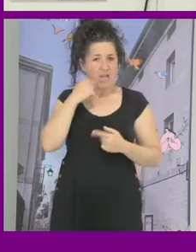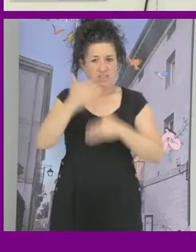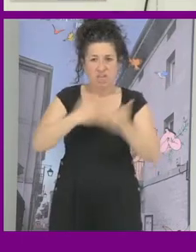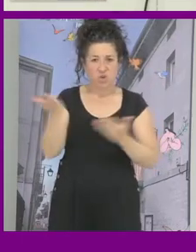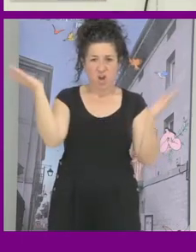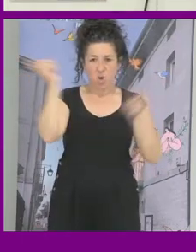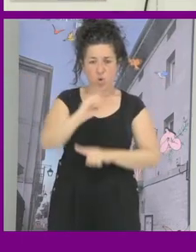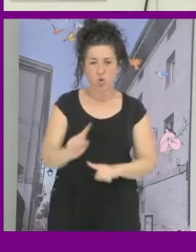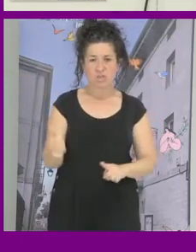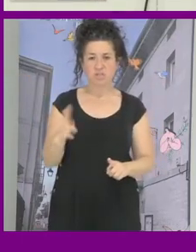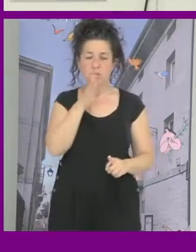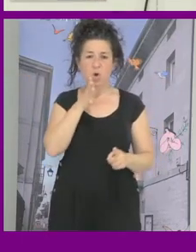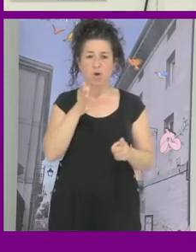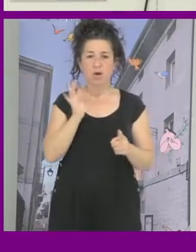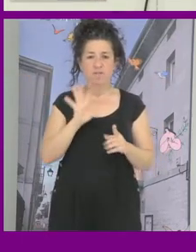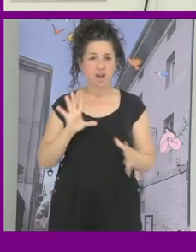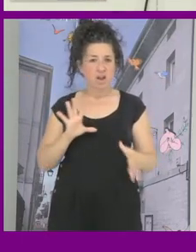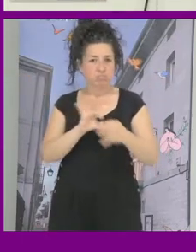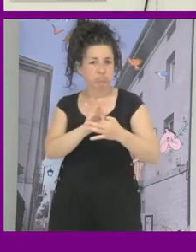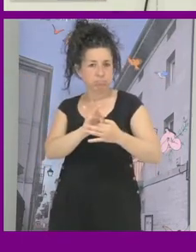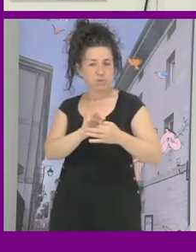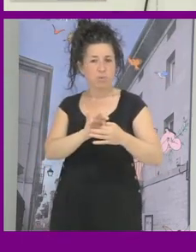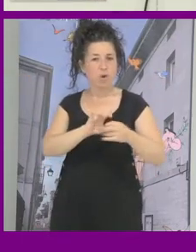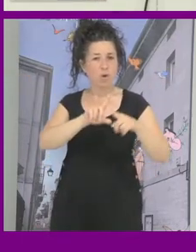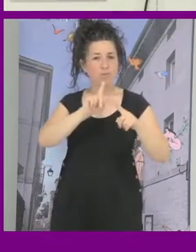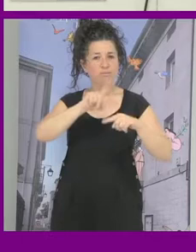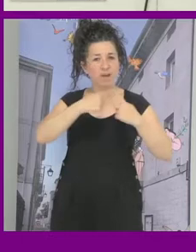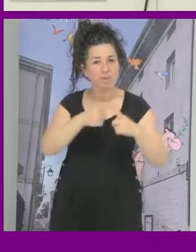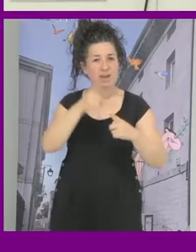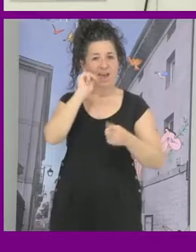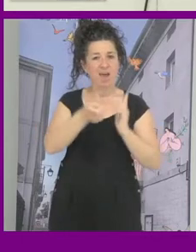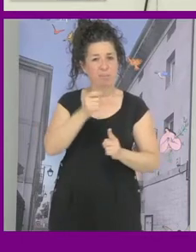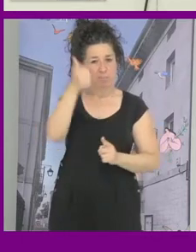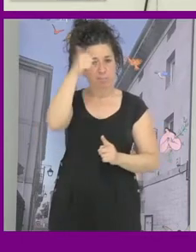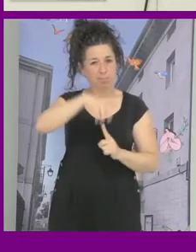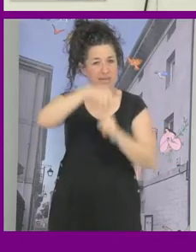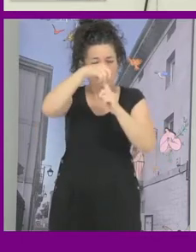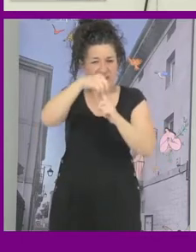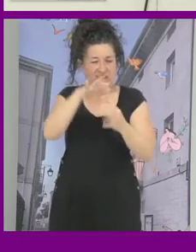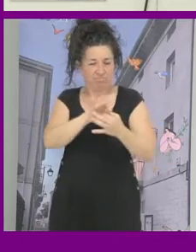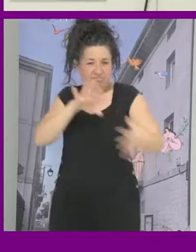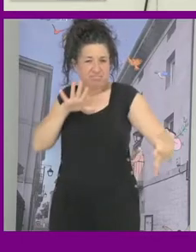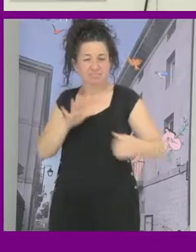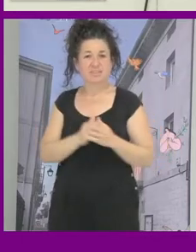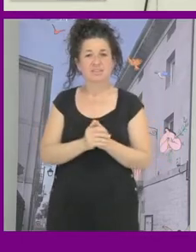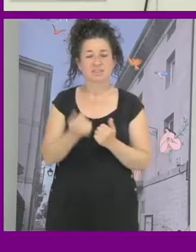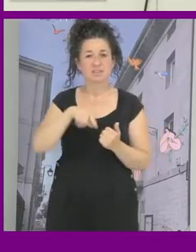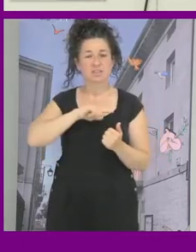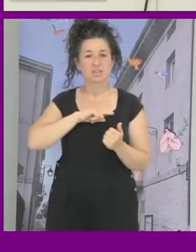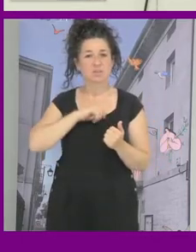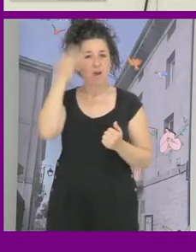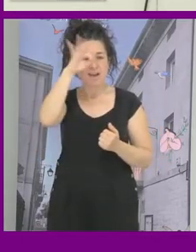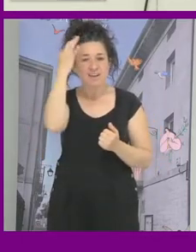ba, patriarkatuarekin, ez? Orduan berak nire elkarrizketan esan dit, Asanbladan 61 emakume parte hartzen